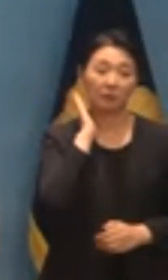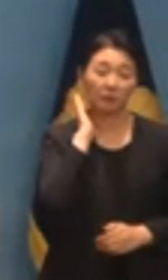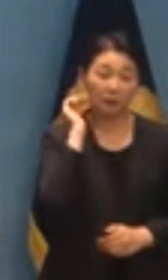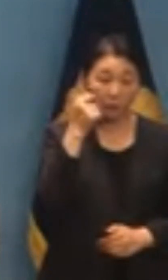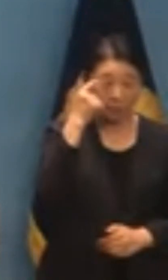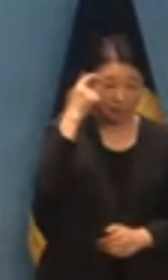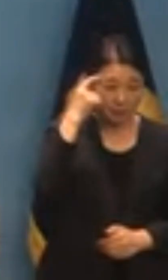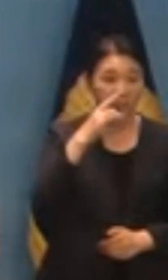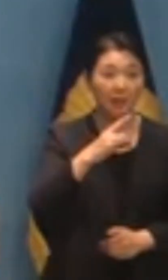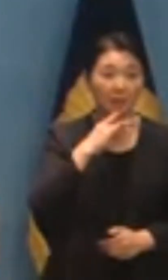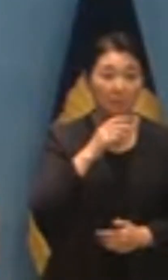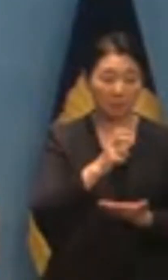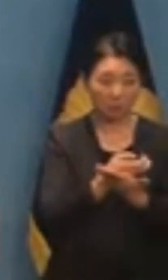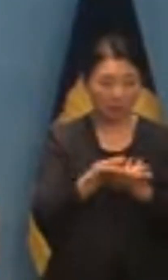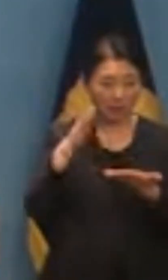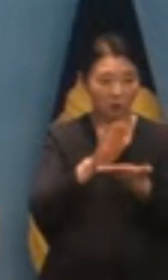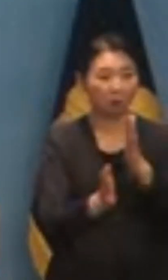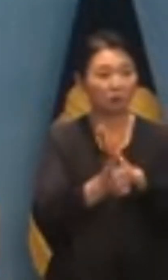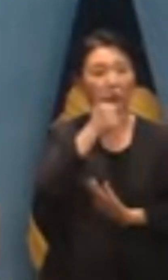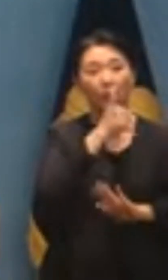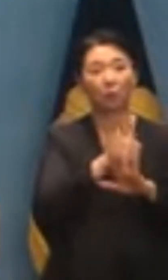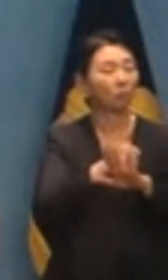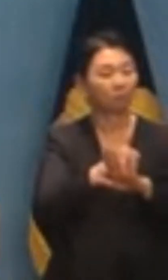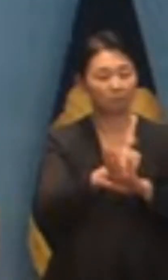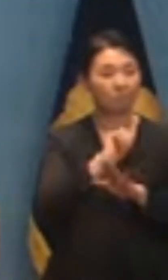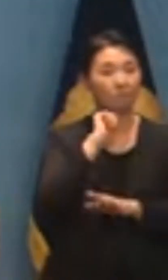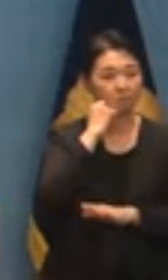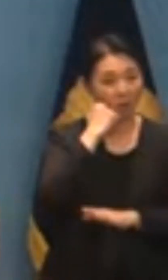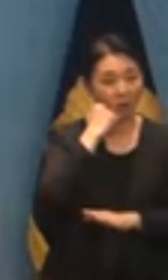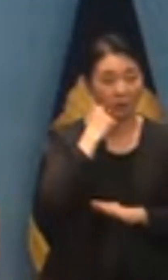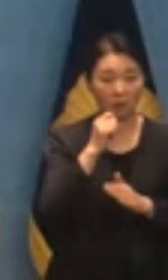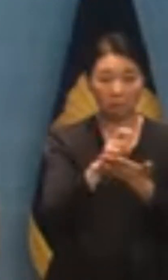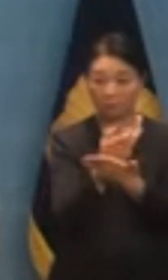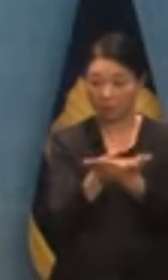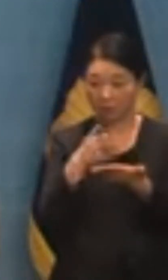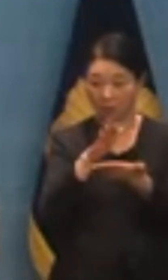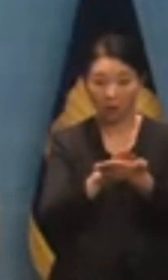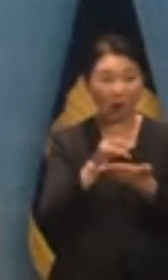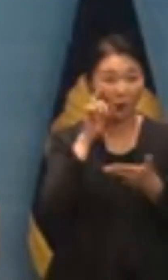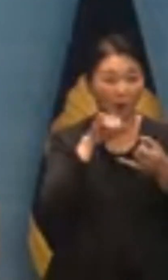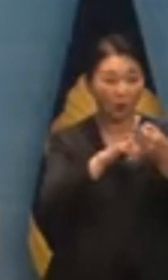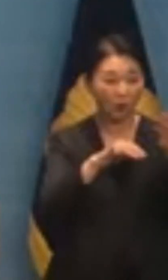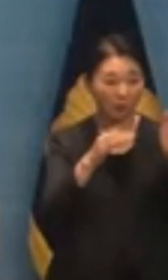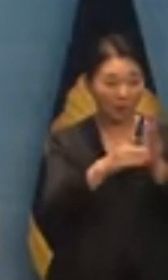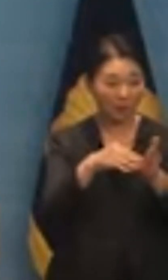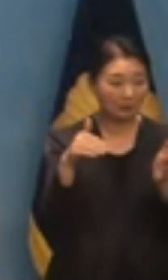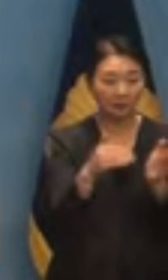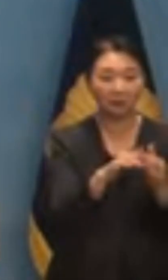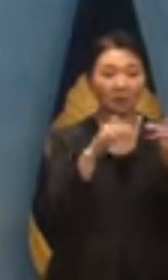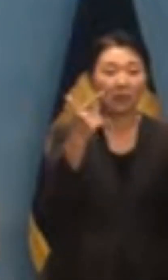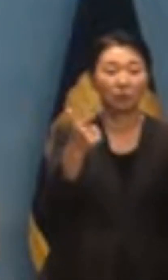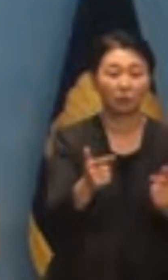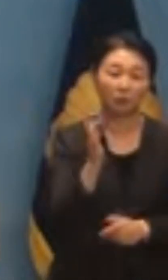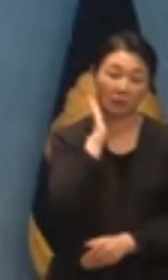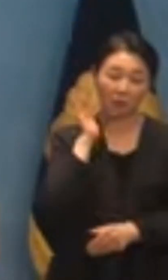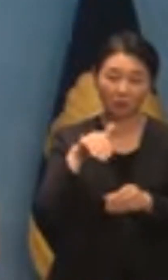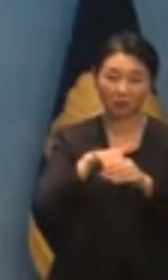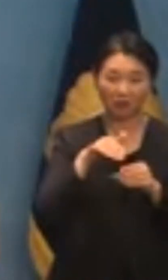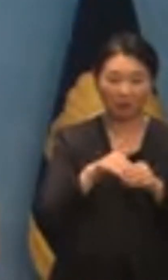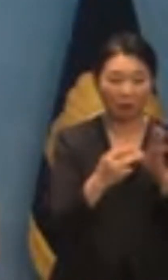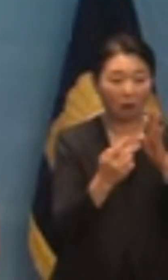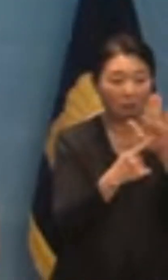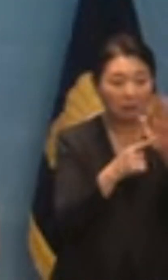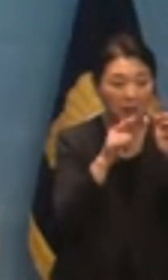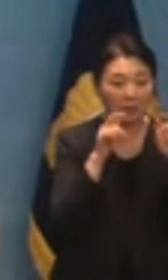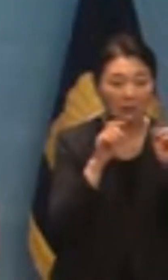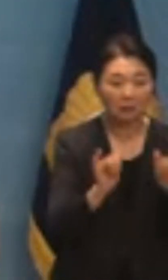대통령의 의지만으로 개헌은 성공하기 어렵습니다. 개헌이 한낱 공약만으로 끝나거나 대선 이슈로